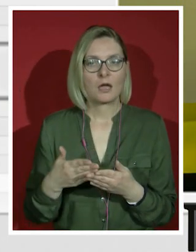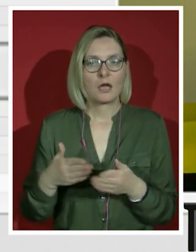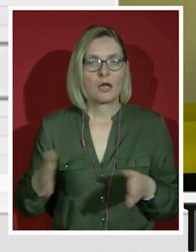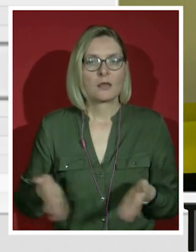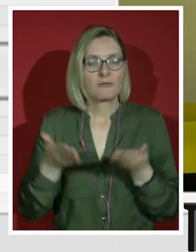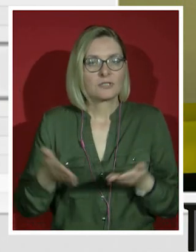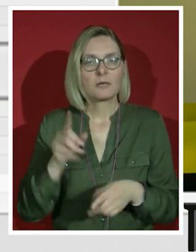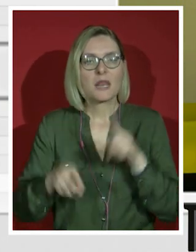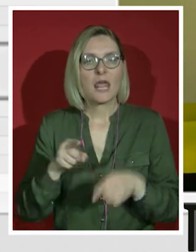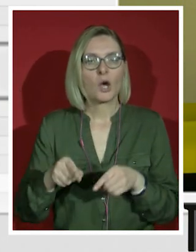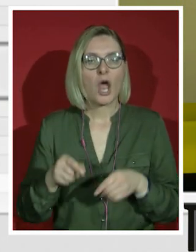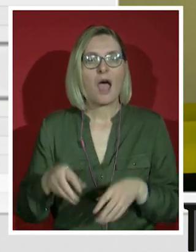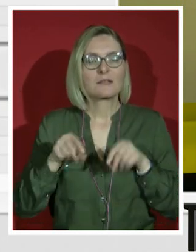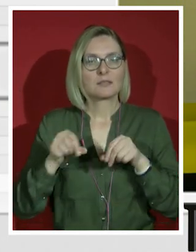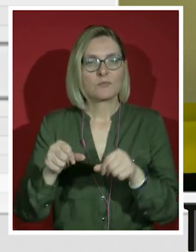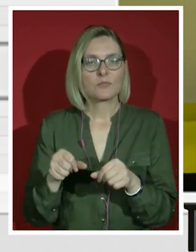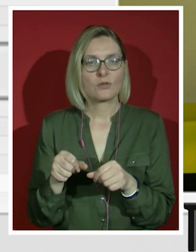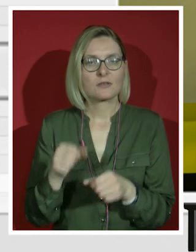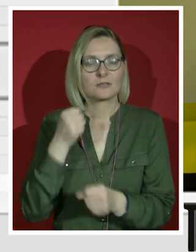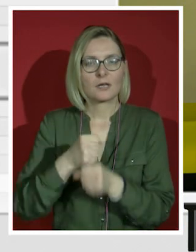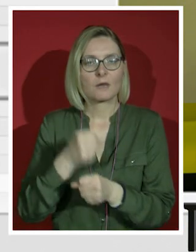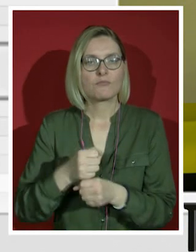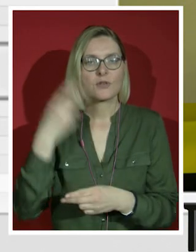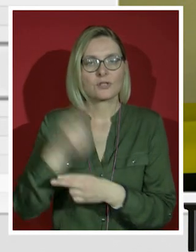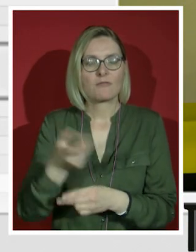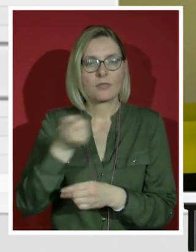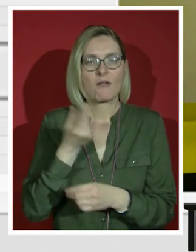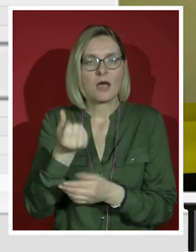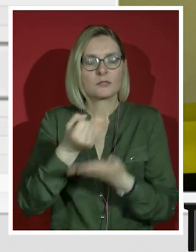одредена земјоделска гранка. Така. Државата дава субвенции,